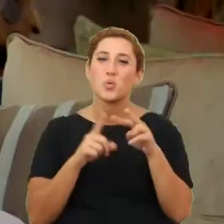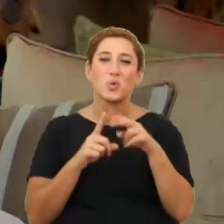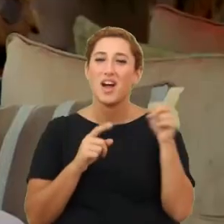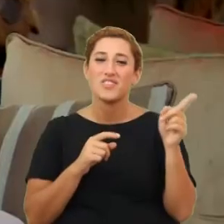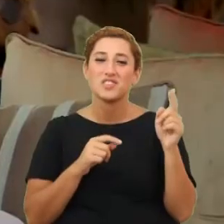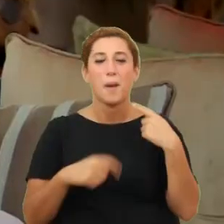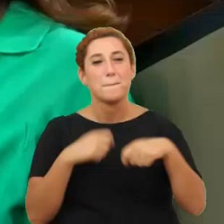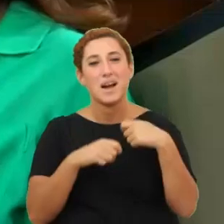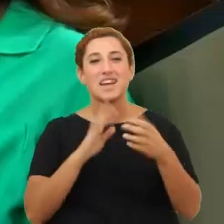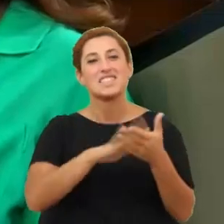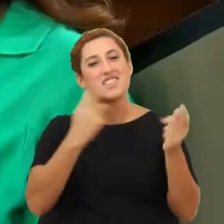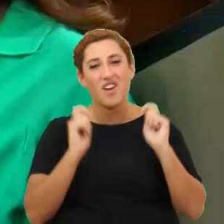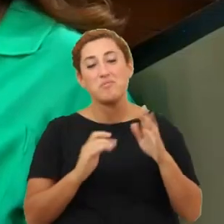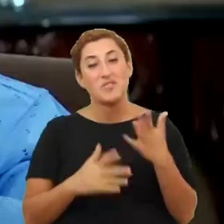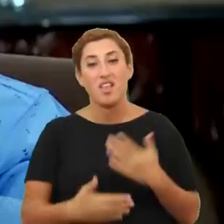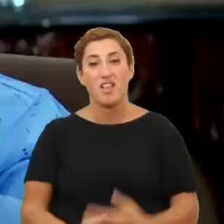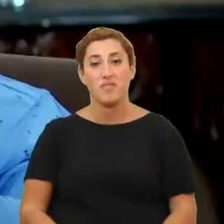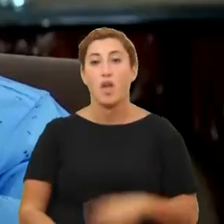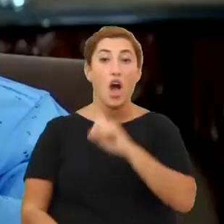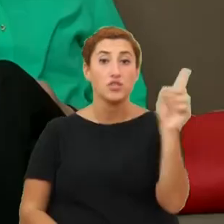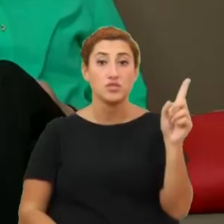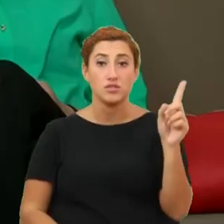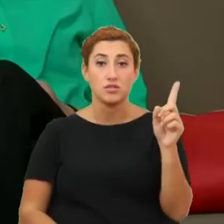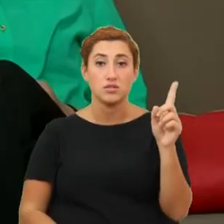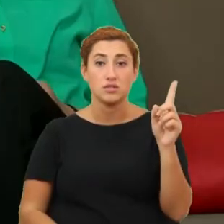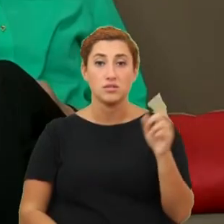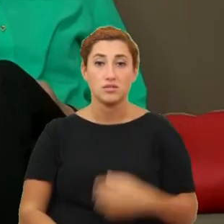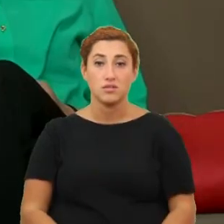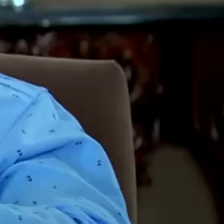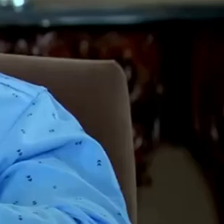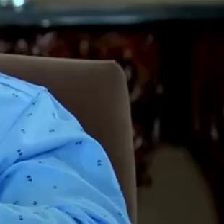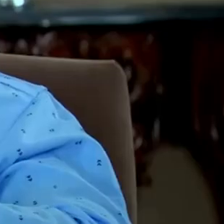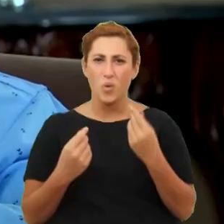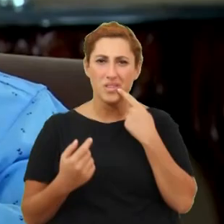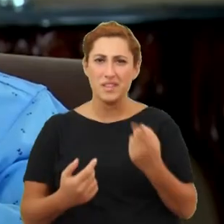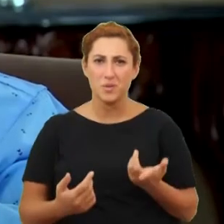Nurhancığımla bankadan istifa etse falan. Hayır. Ne diyorsun sen, niye hayırı?